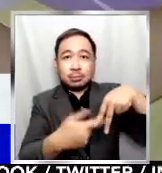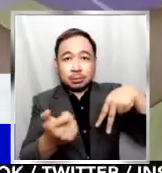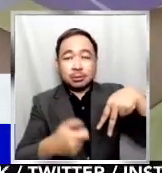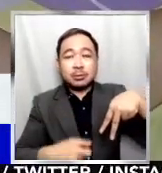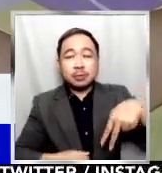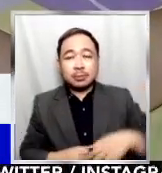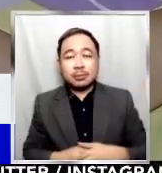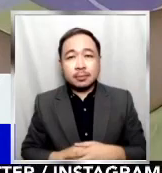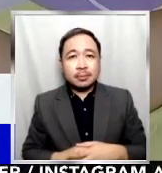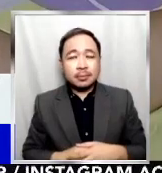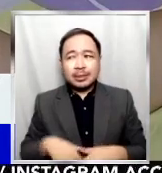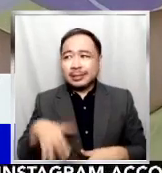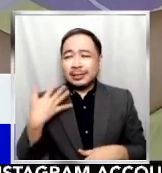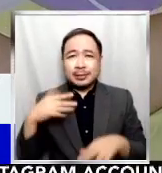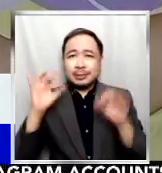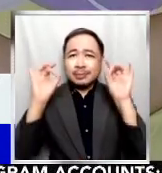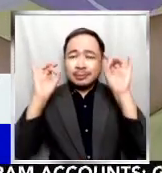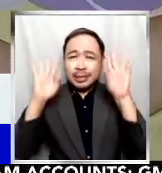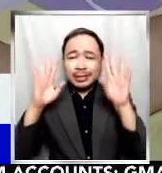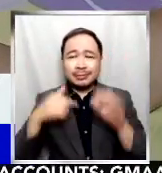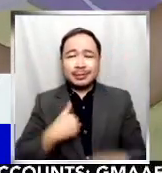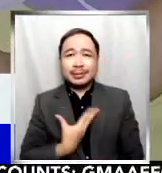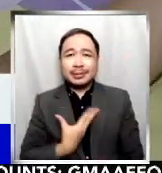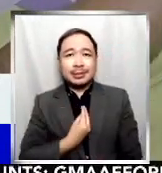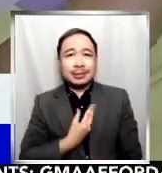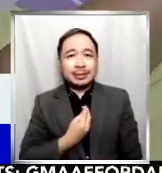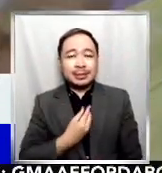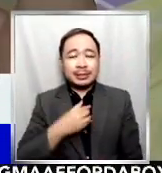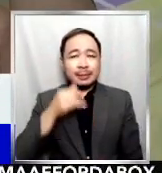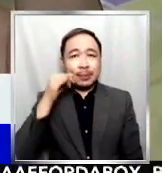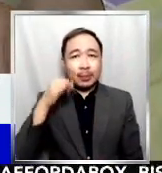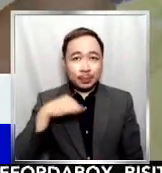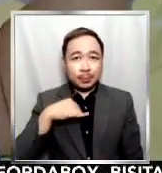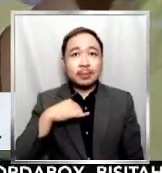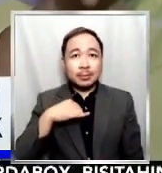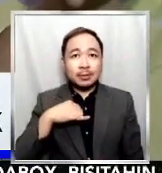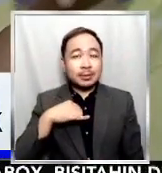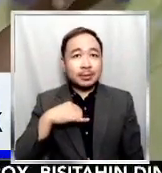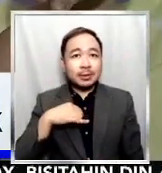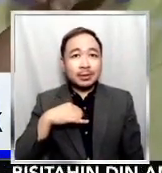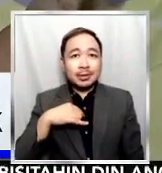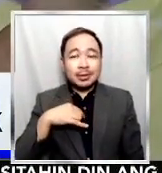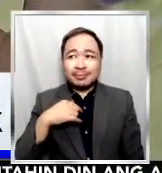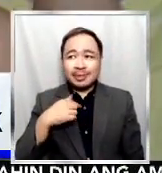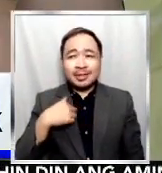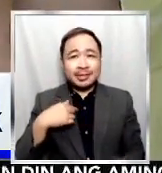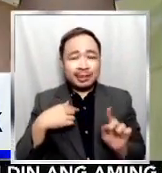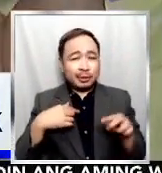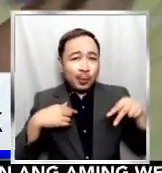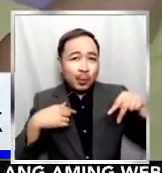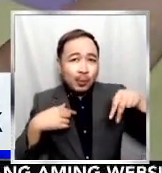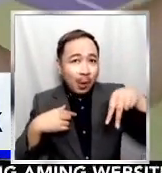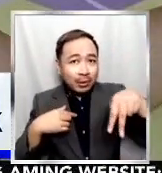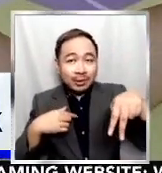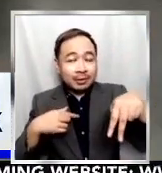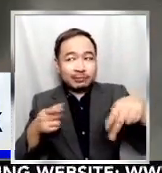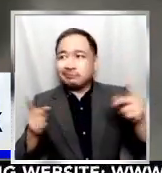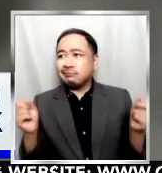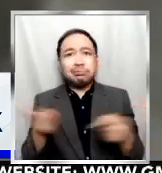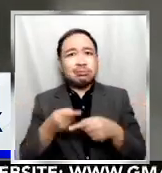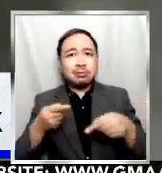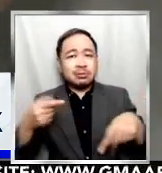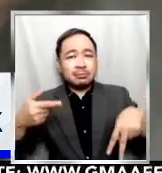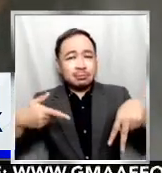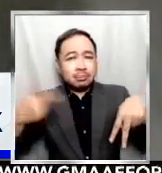Grabe po yung takot ko kahapon na nadaan lang ako, bigla na lang akong